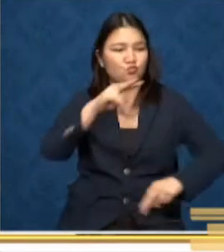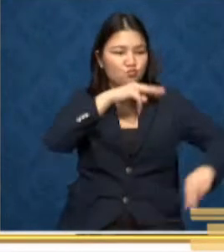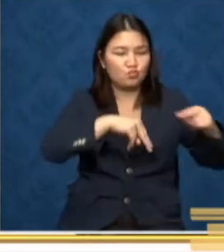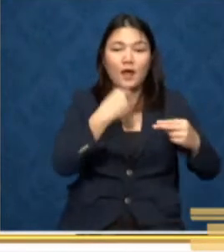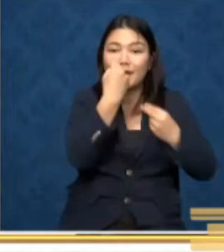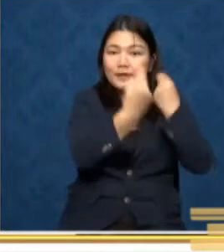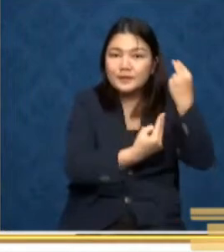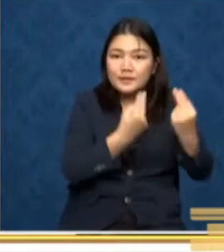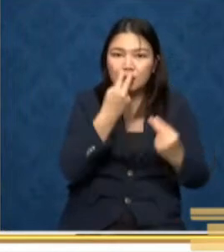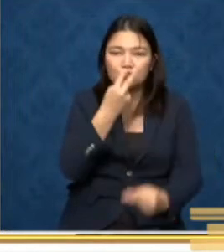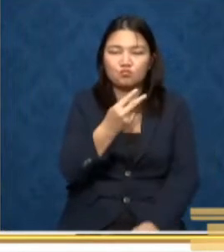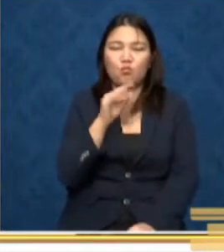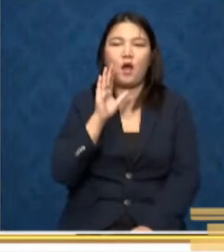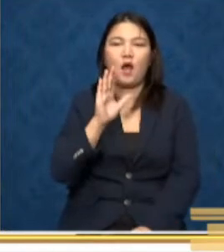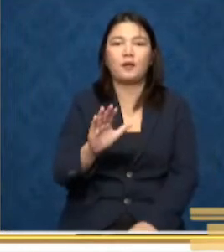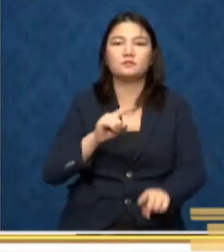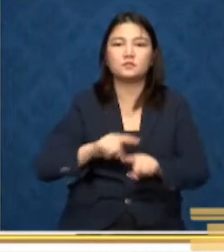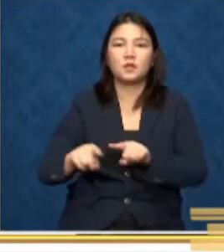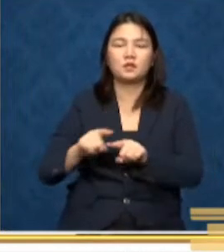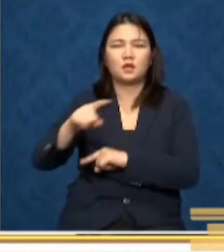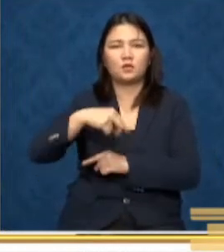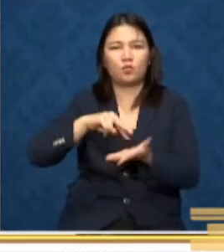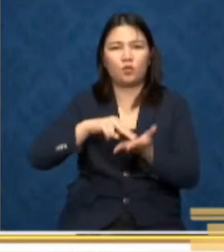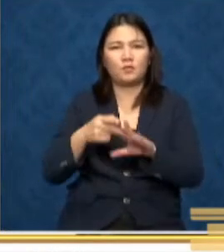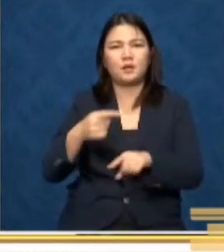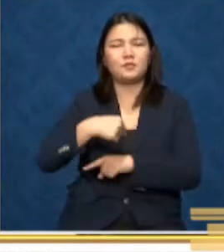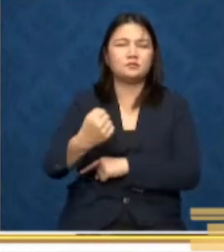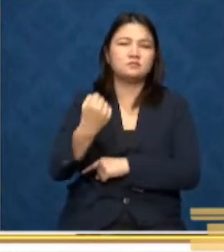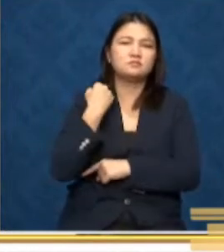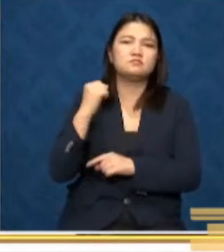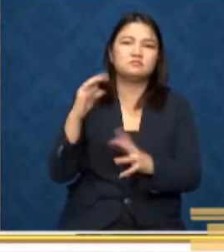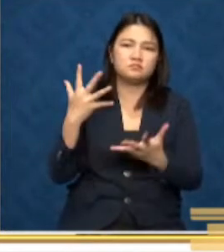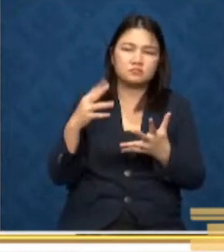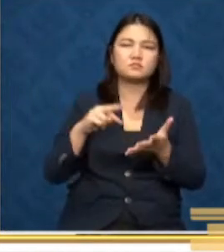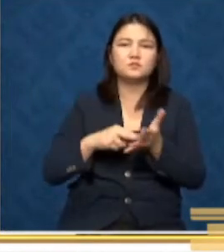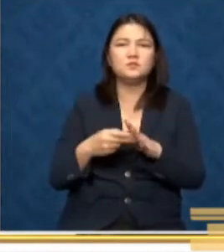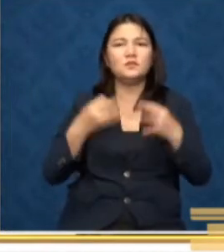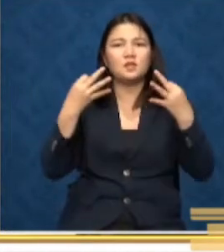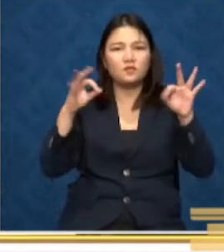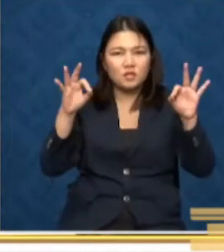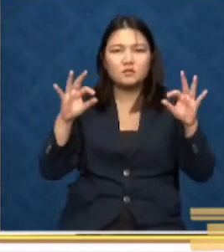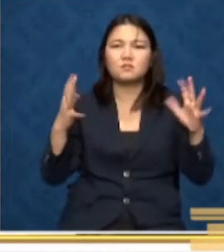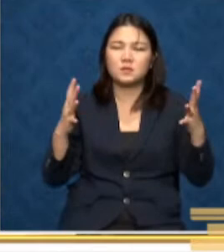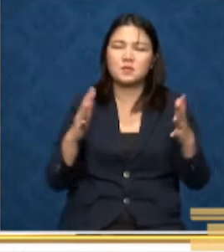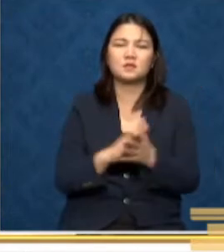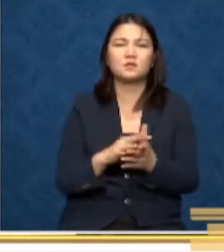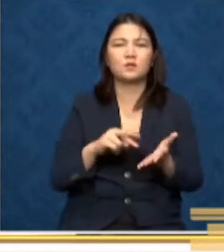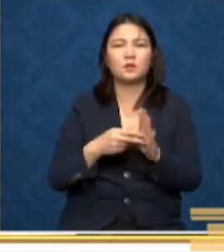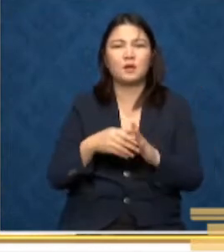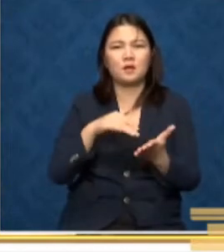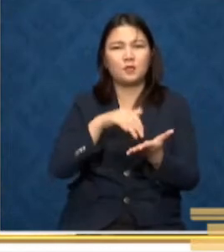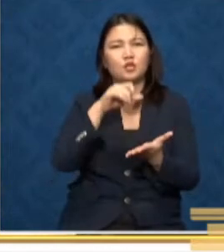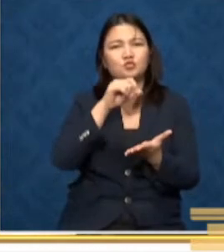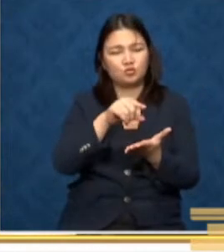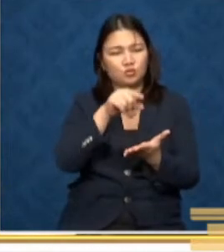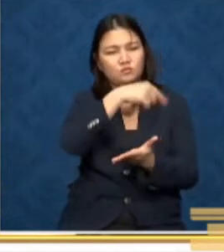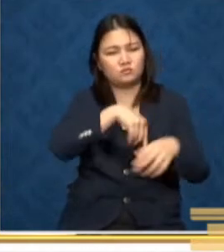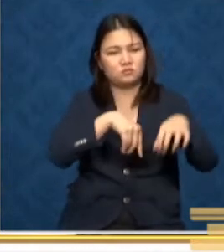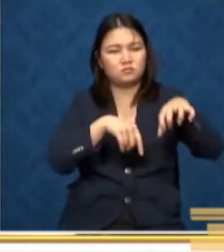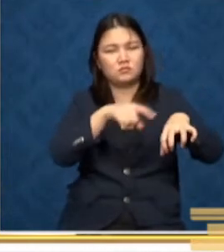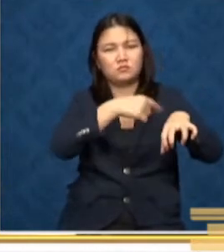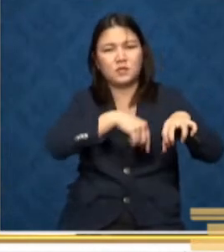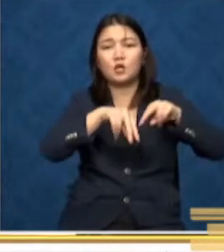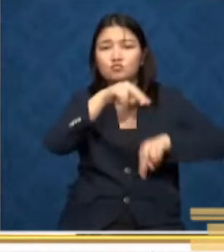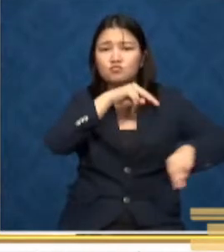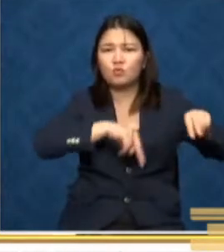างการกับท่านและขาดความสม่ำเสมออิสระและเป็นอิสระและการติดตามศูนย์กักกันหรือการตรวจสอบโดยภาครัฐค่